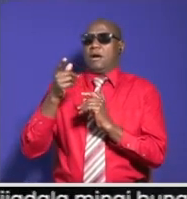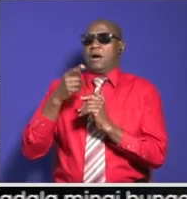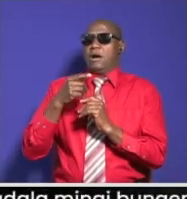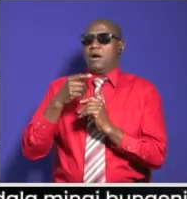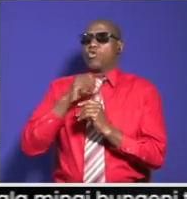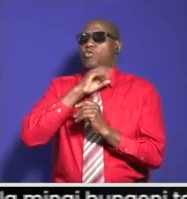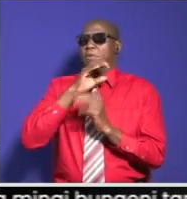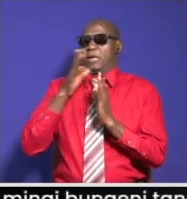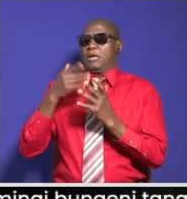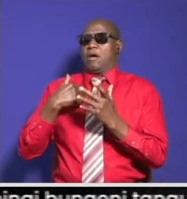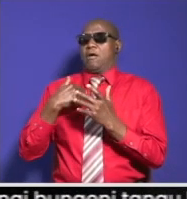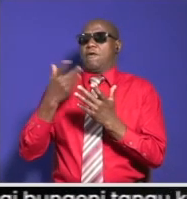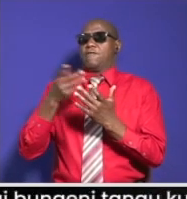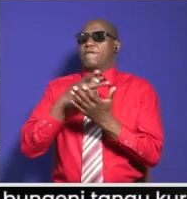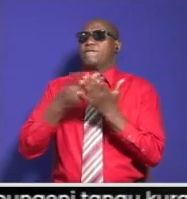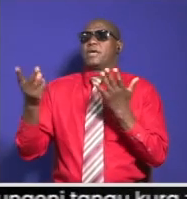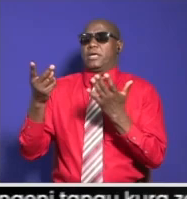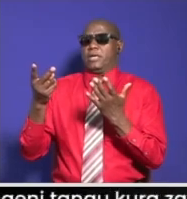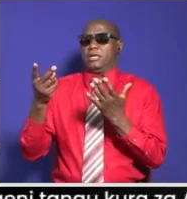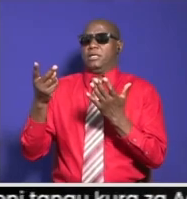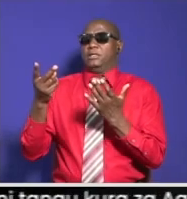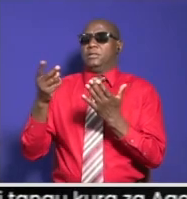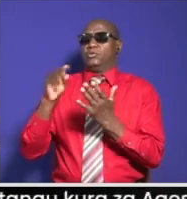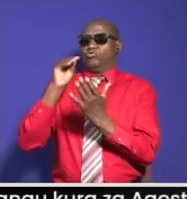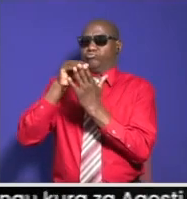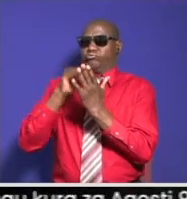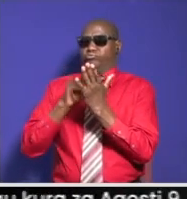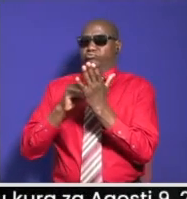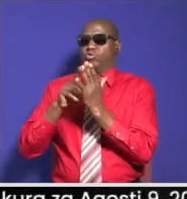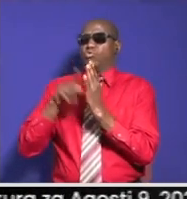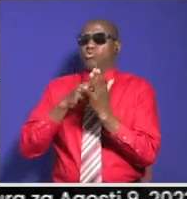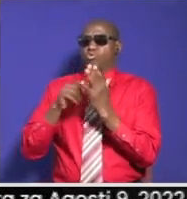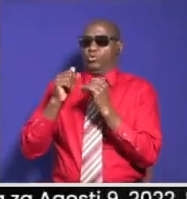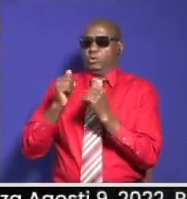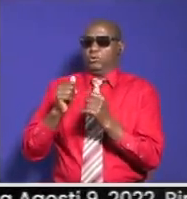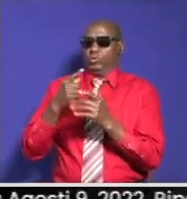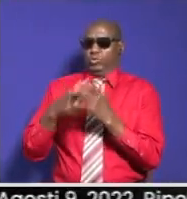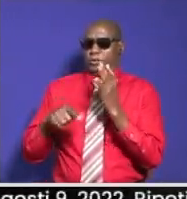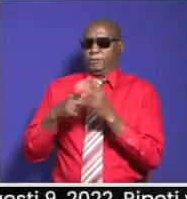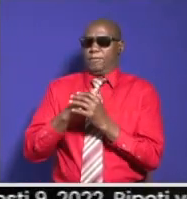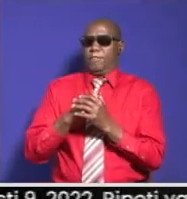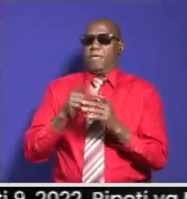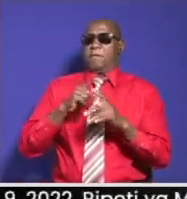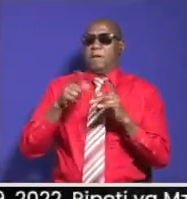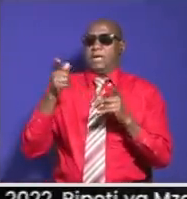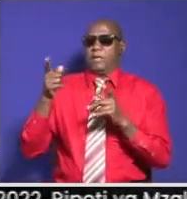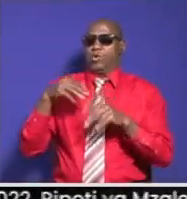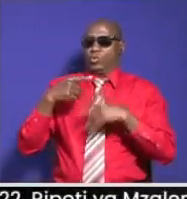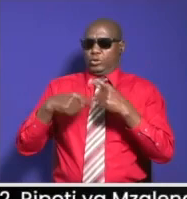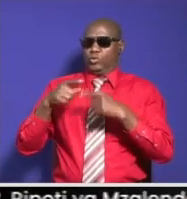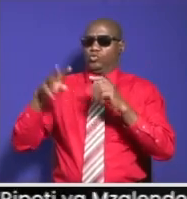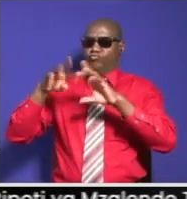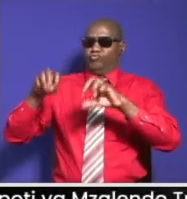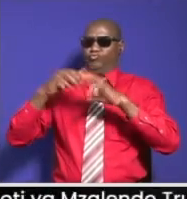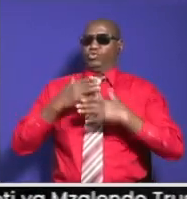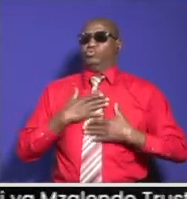wake hii leo, mahakama ya Shanzu ilisema kutokana na shughuli ya ufukuzi wa mili ambayo bado inaendelea, kuachiliwa kwa watuhumiwa